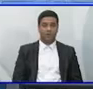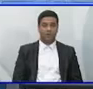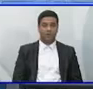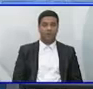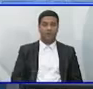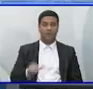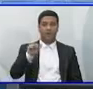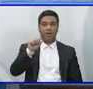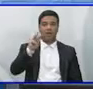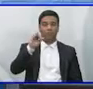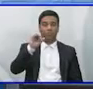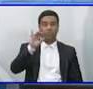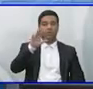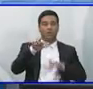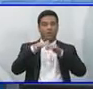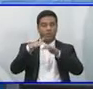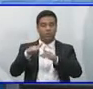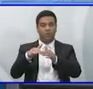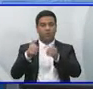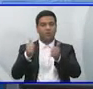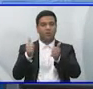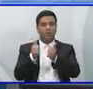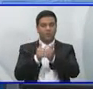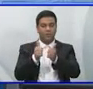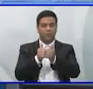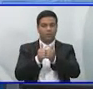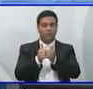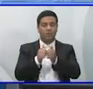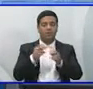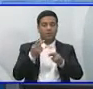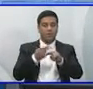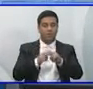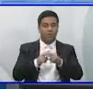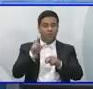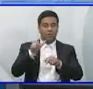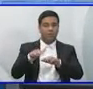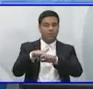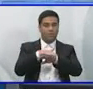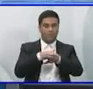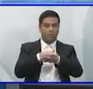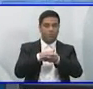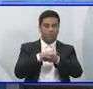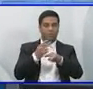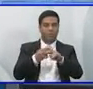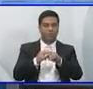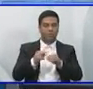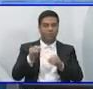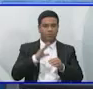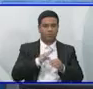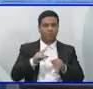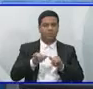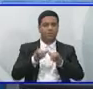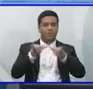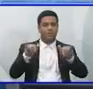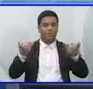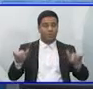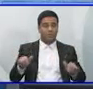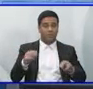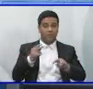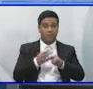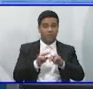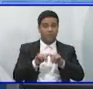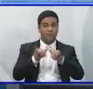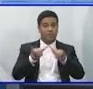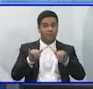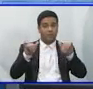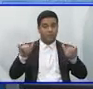quyi oqimida joylashgandan so'ng xalq sifatida shakllana boshlashadi. Bu